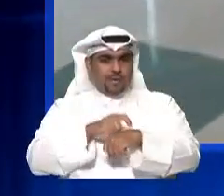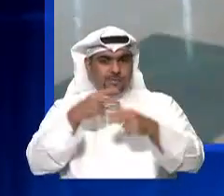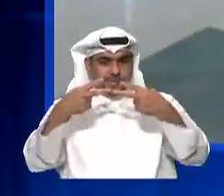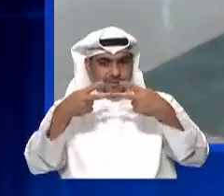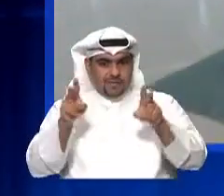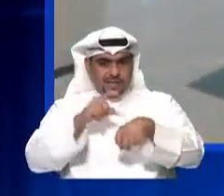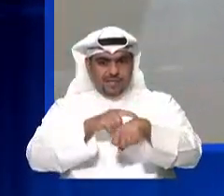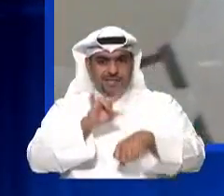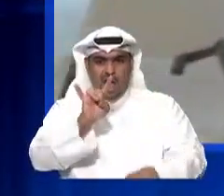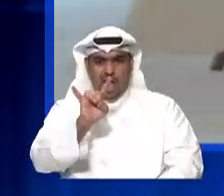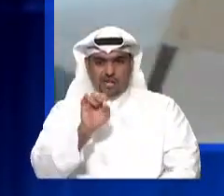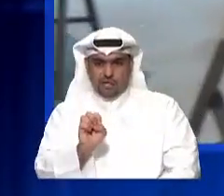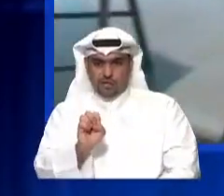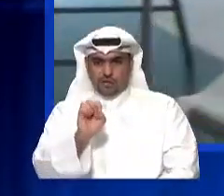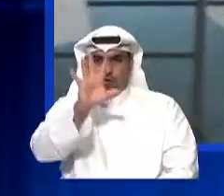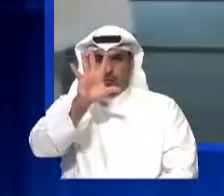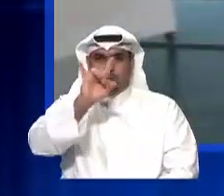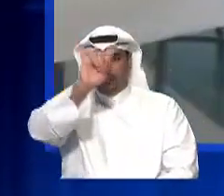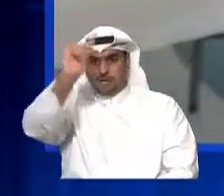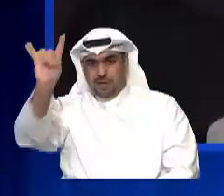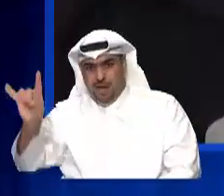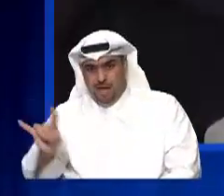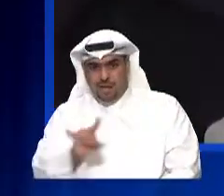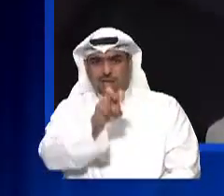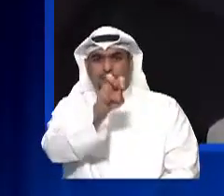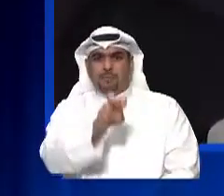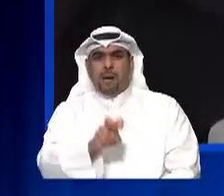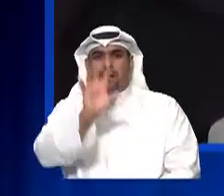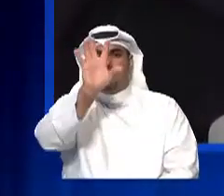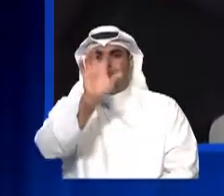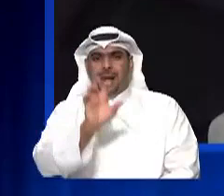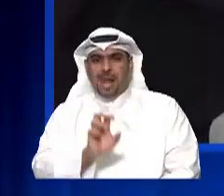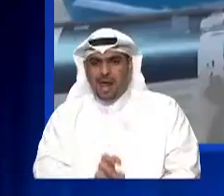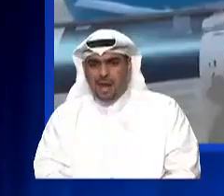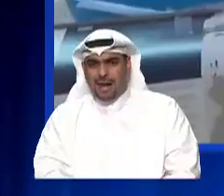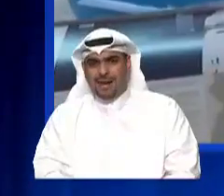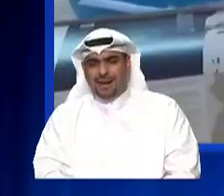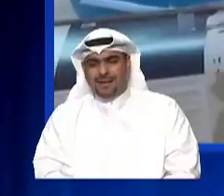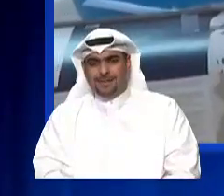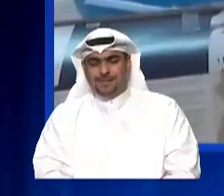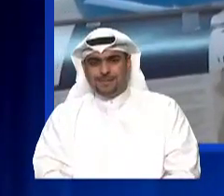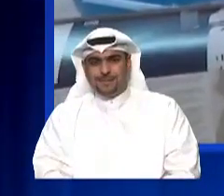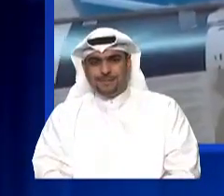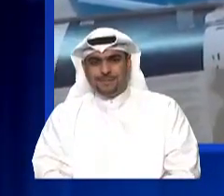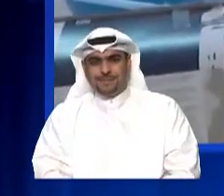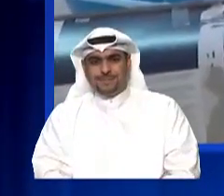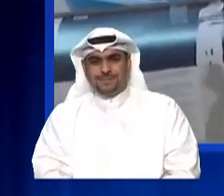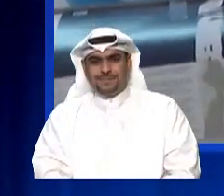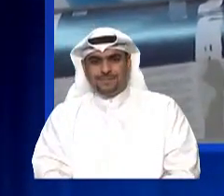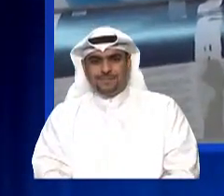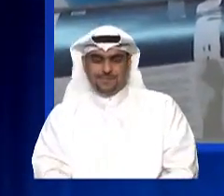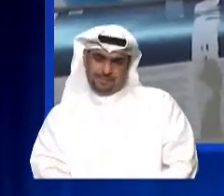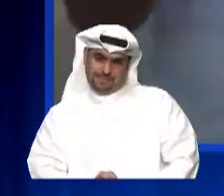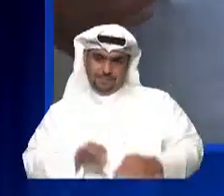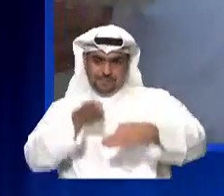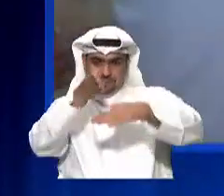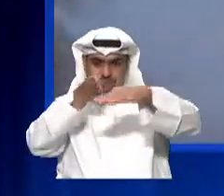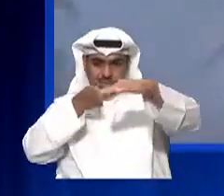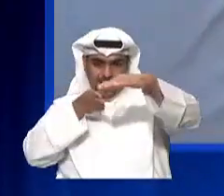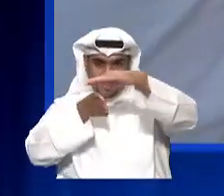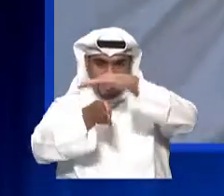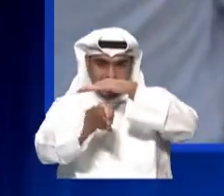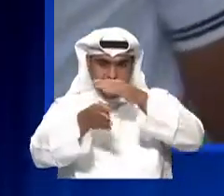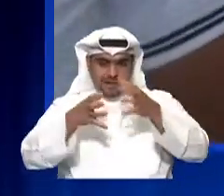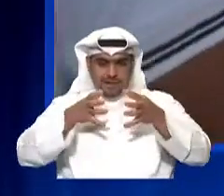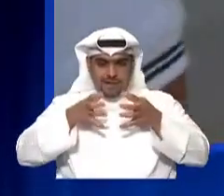إلى 8 مساء. أمس كان اليوم الأول، طبعا المكان مقسم إلى فريقين، فريق